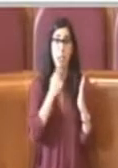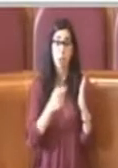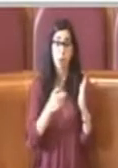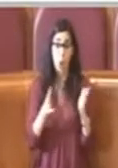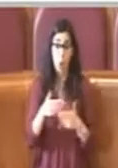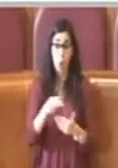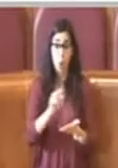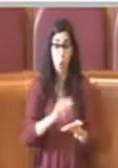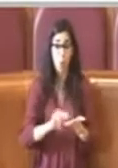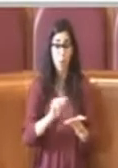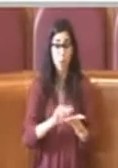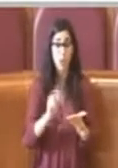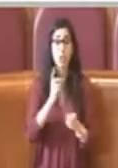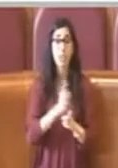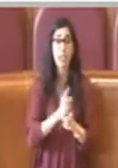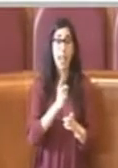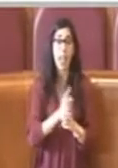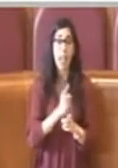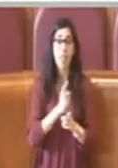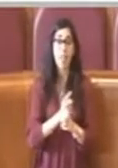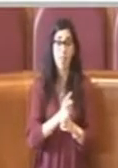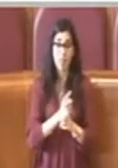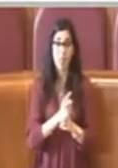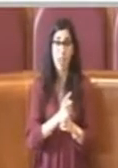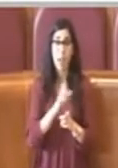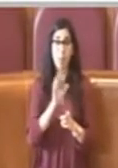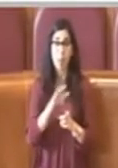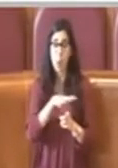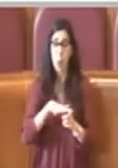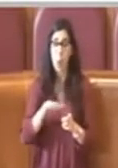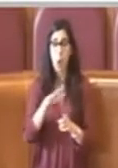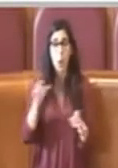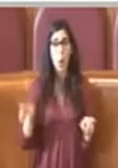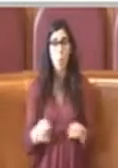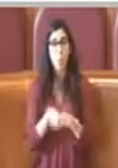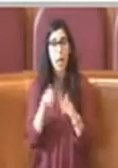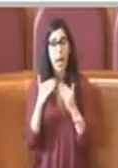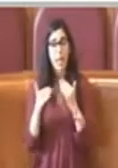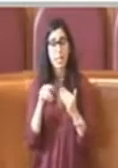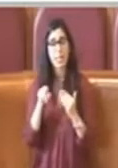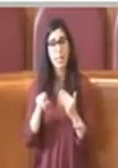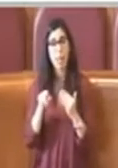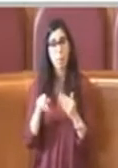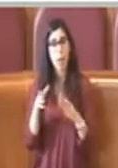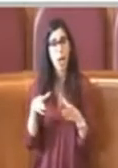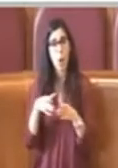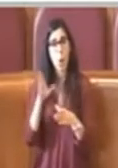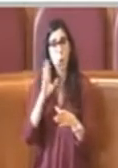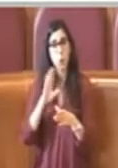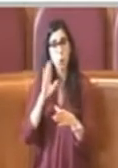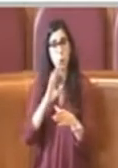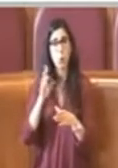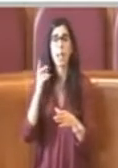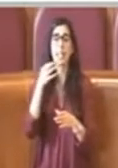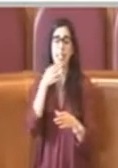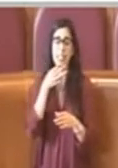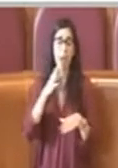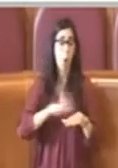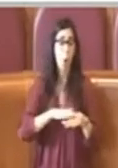luogo in cui si svolgono le assemblee della consulta. Quindi, nonostante la competenza della direzione dell'assemblea capitolina,